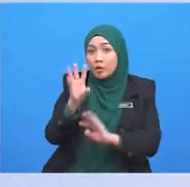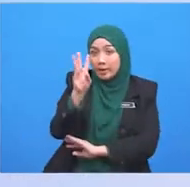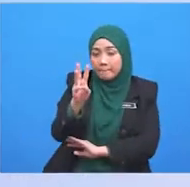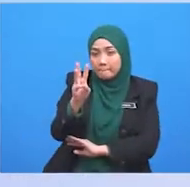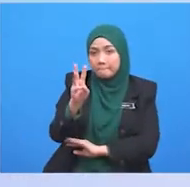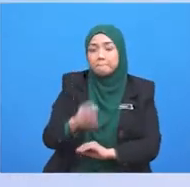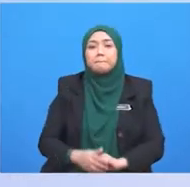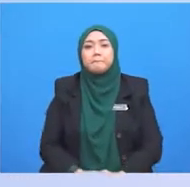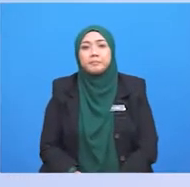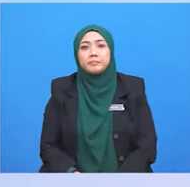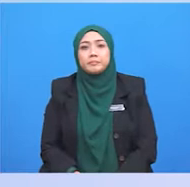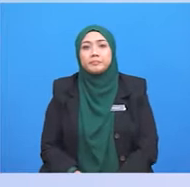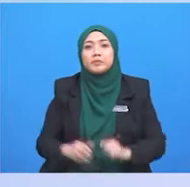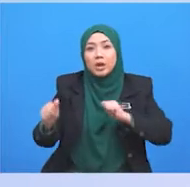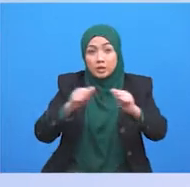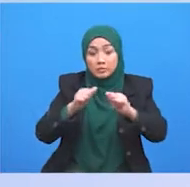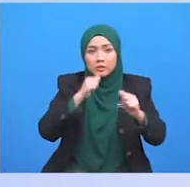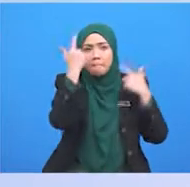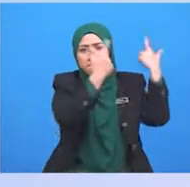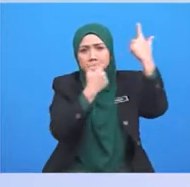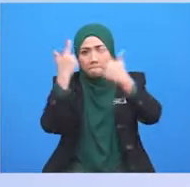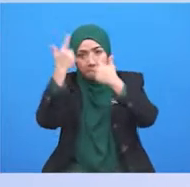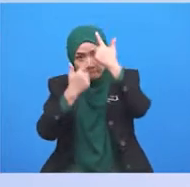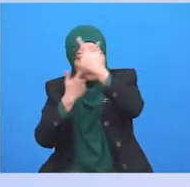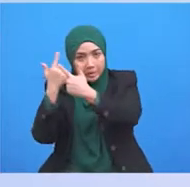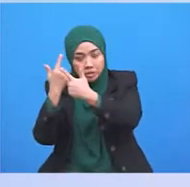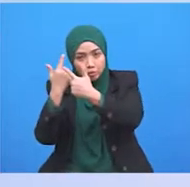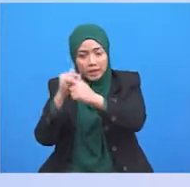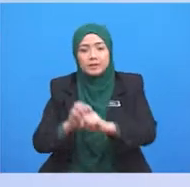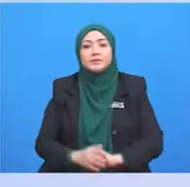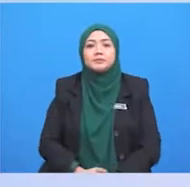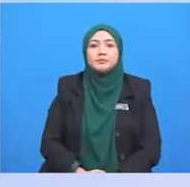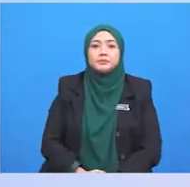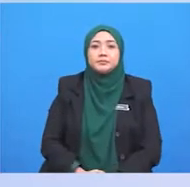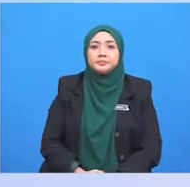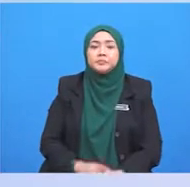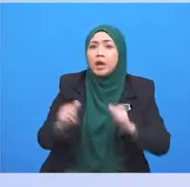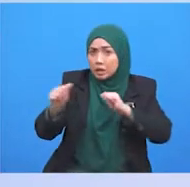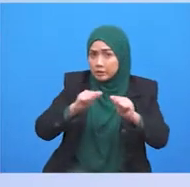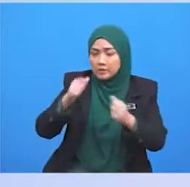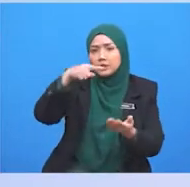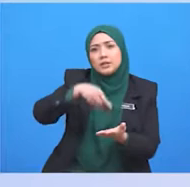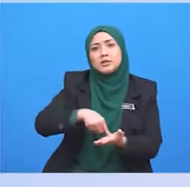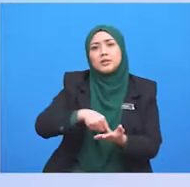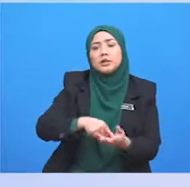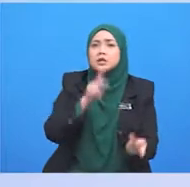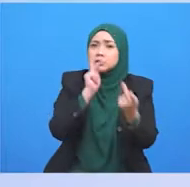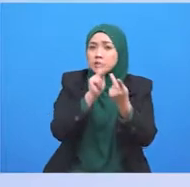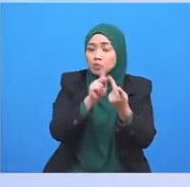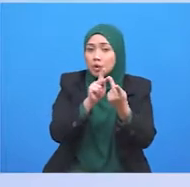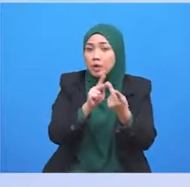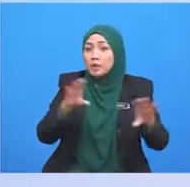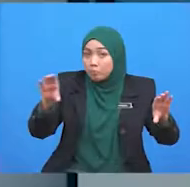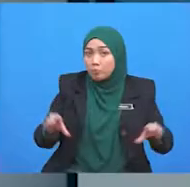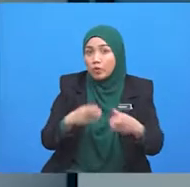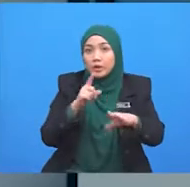empat musim terhadap aktiviti manusia ialah aktiviti pelancongan. Aktiviti pelancongan sesuai dijalankan pada